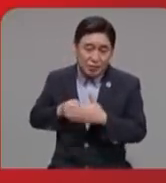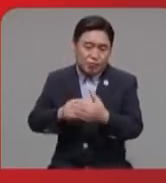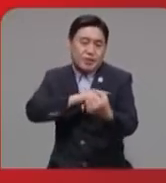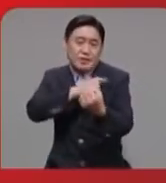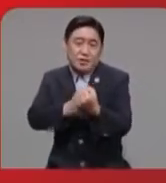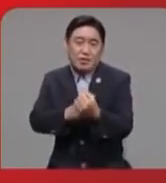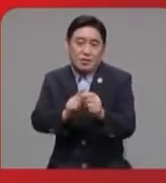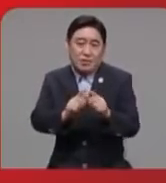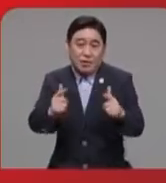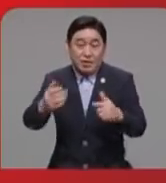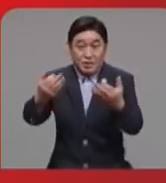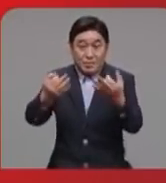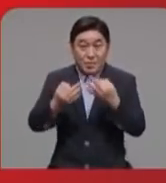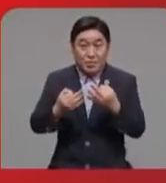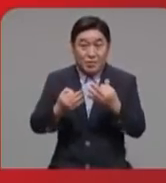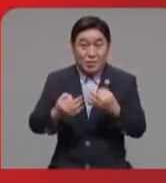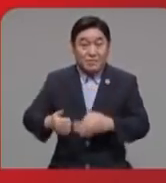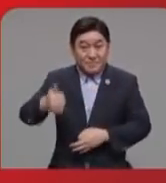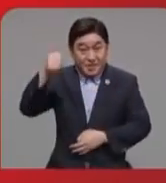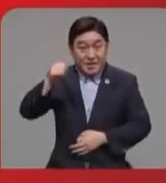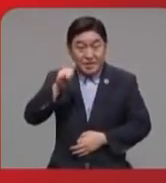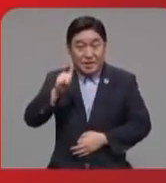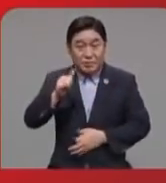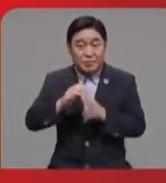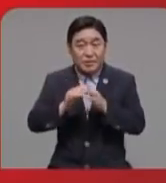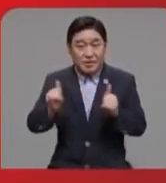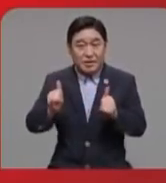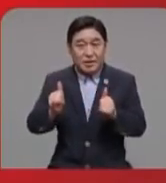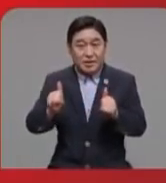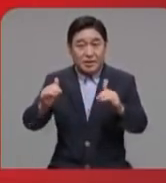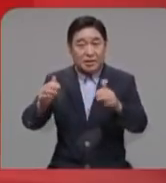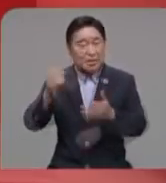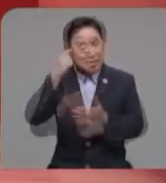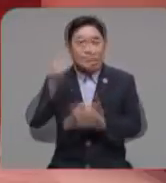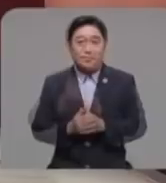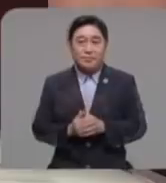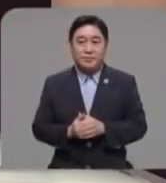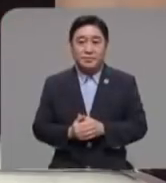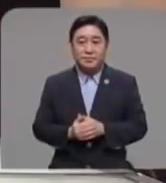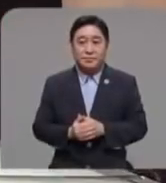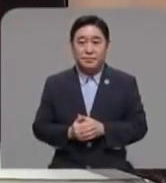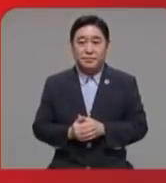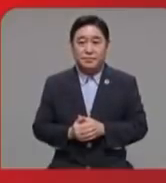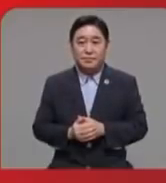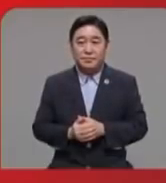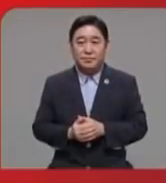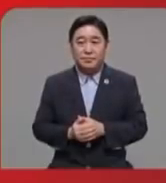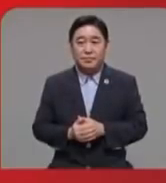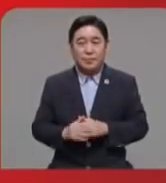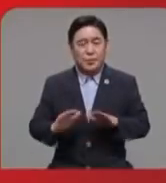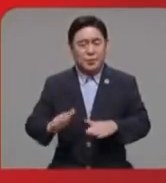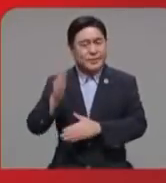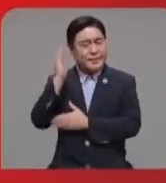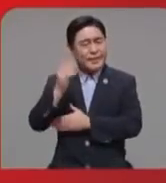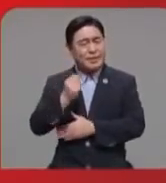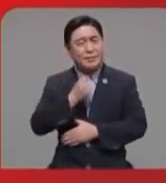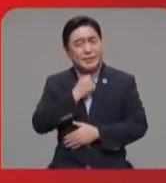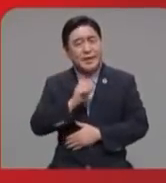돌파력. 네. 이런 걸 보고 지금 우위에 있다. 국민들이 그렇게 보고 네. 있습니다. 내가 오늘 이 이야기는 안 하려고